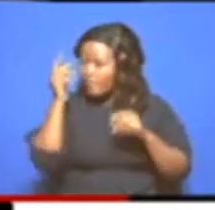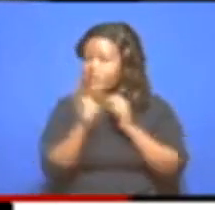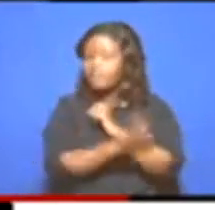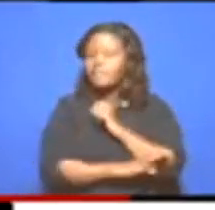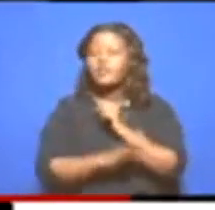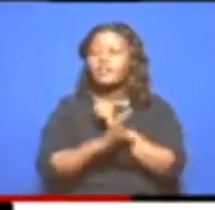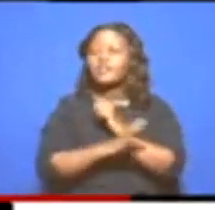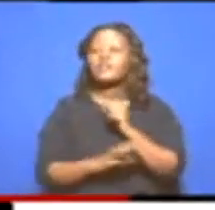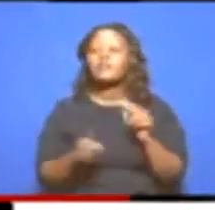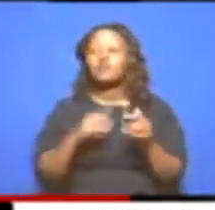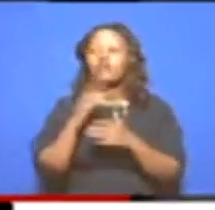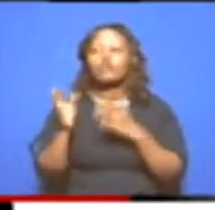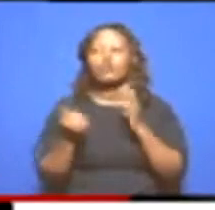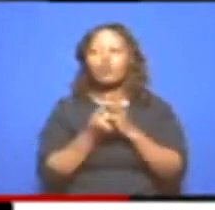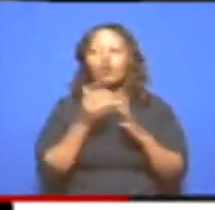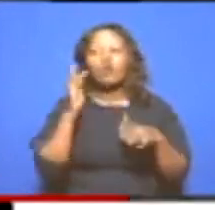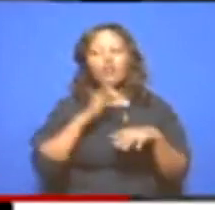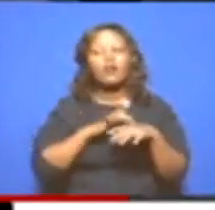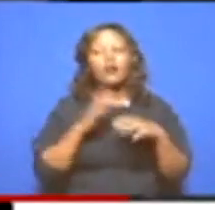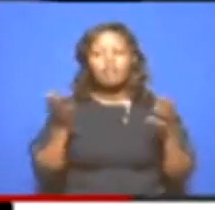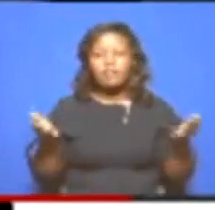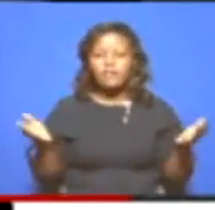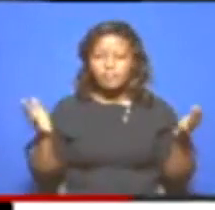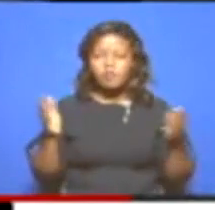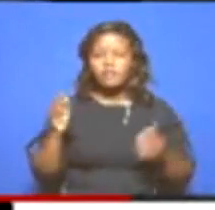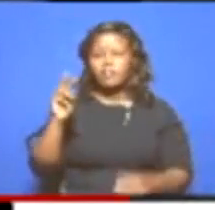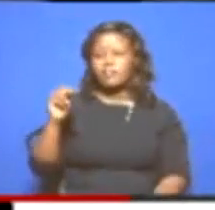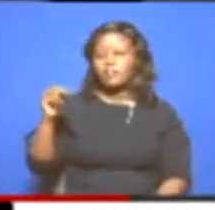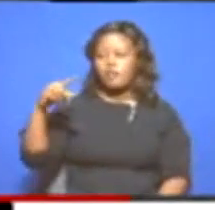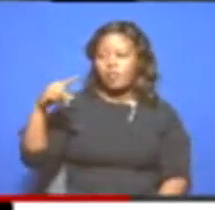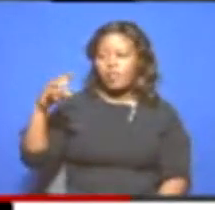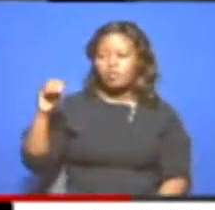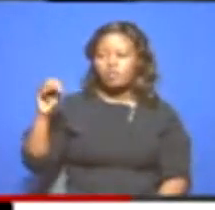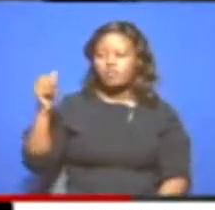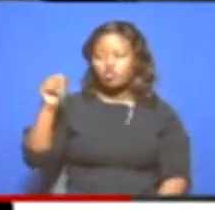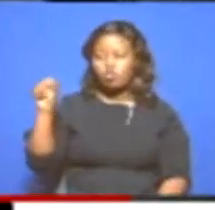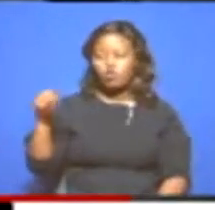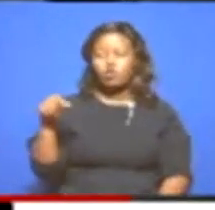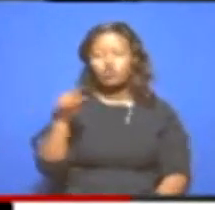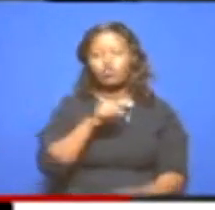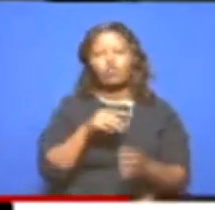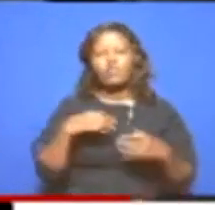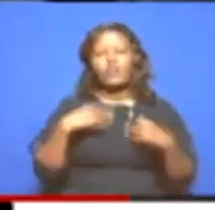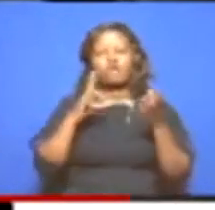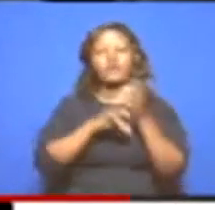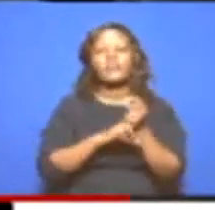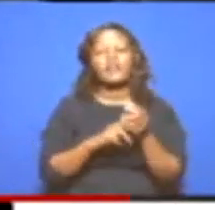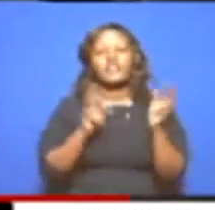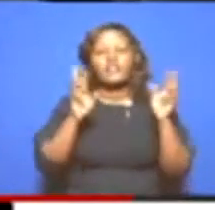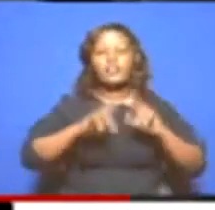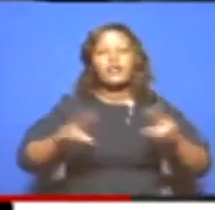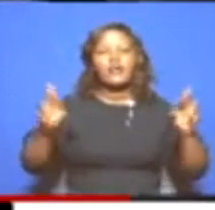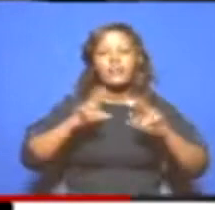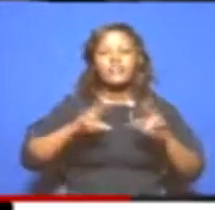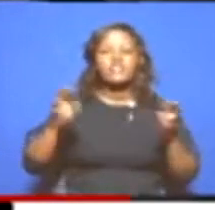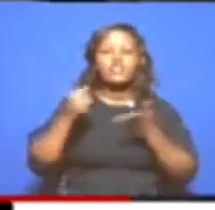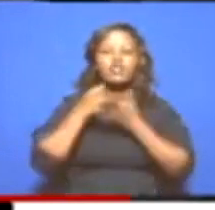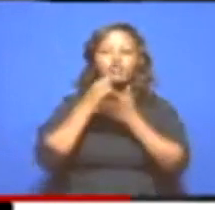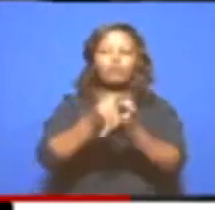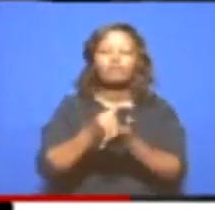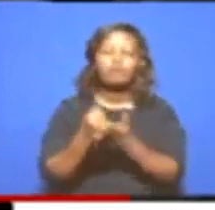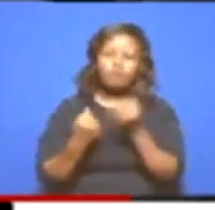kuwa mashirika yasiyo ya serikali tumeshikana pamoja na tuko tayari kuwasaidia mpaka mwisho. Na vile umesema,